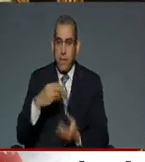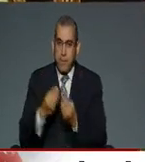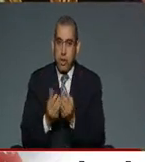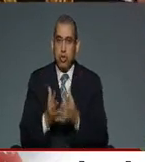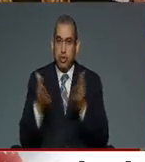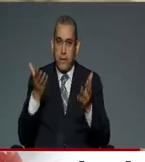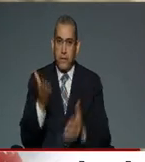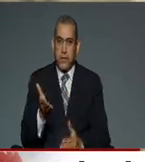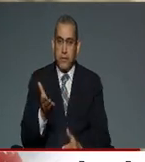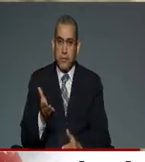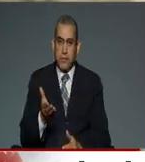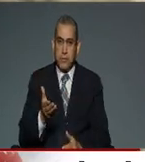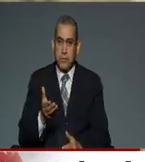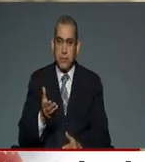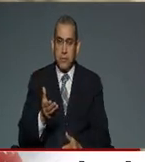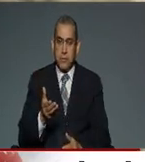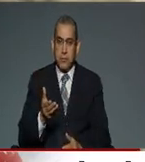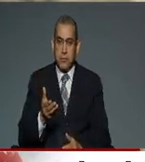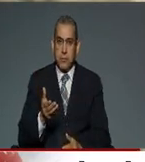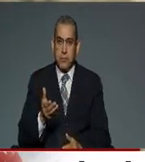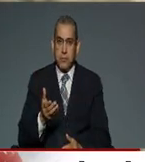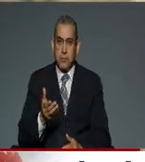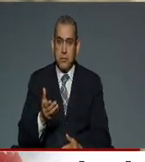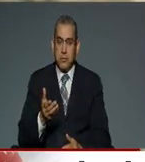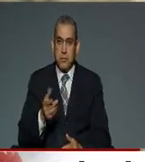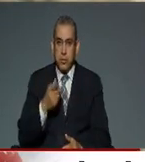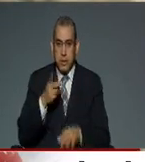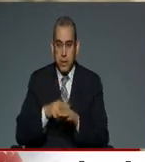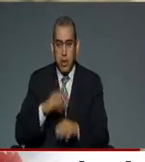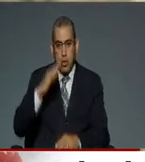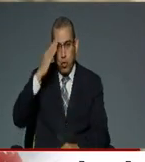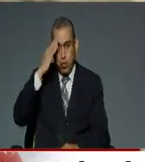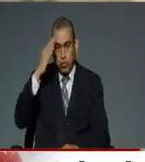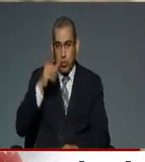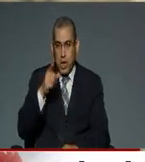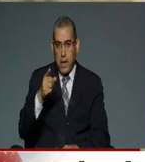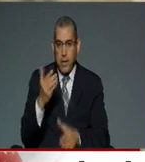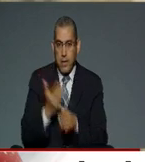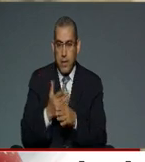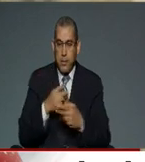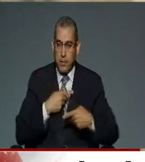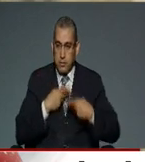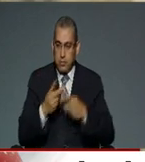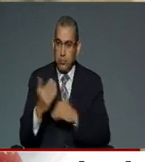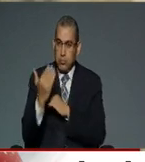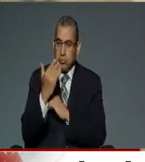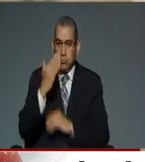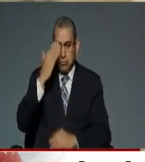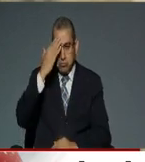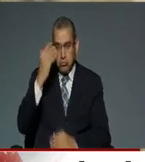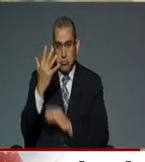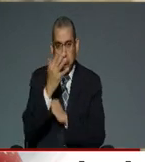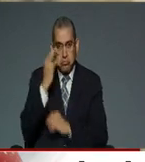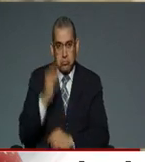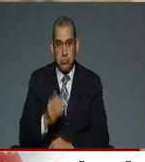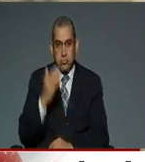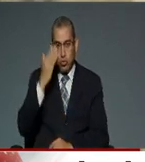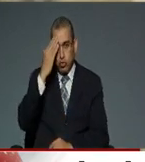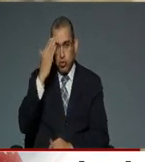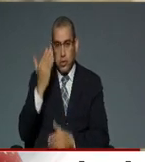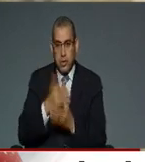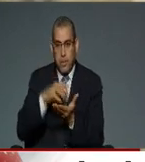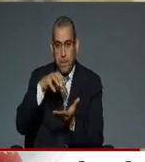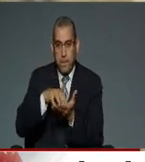أخرى أود أن أشكركم على حسن الضيافة، وفي الليلة